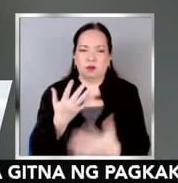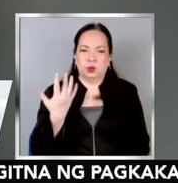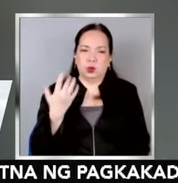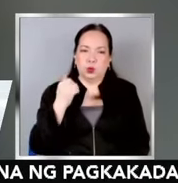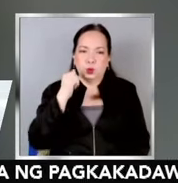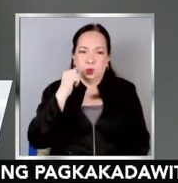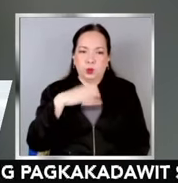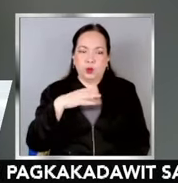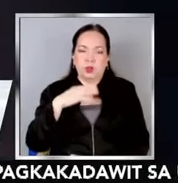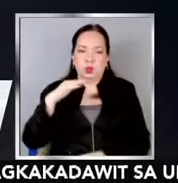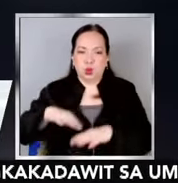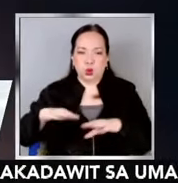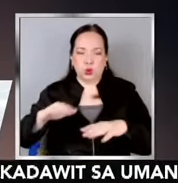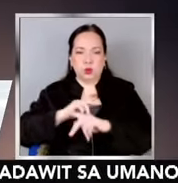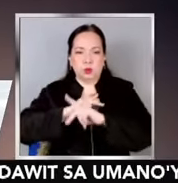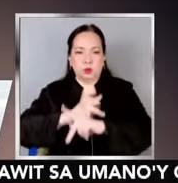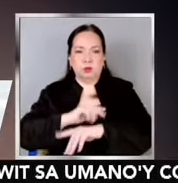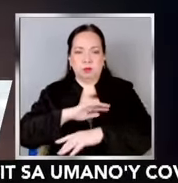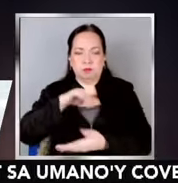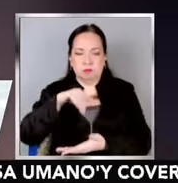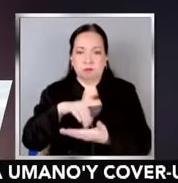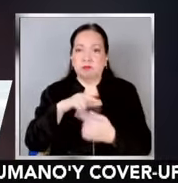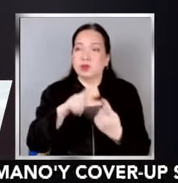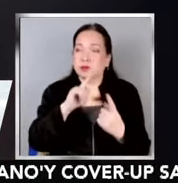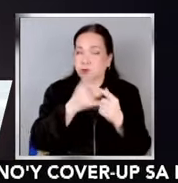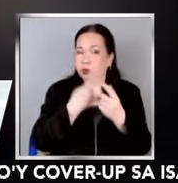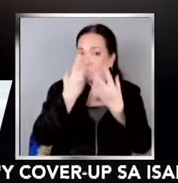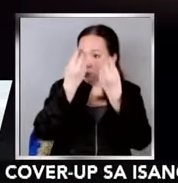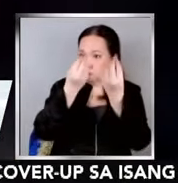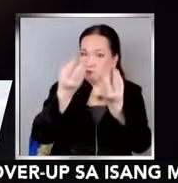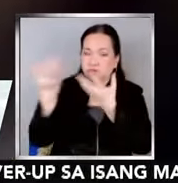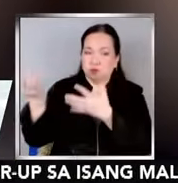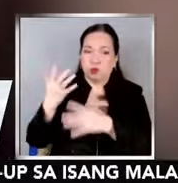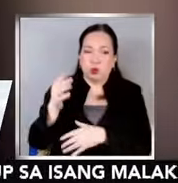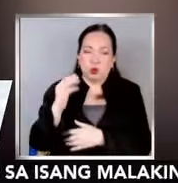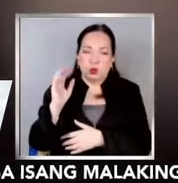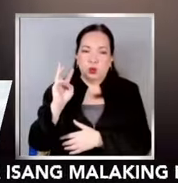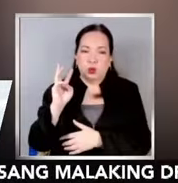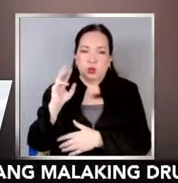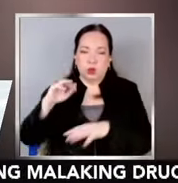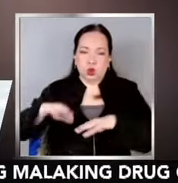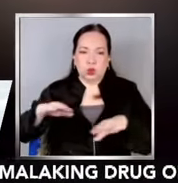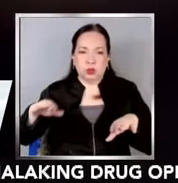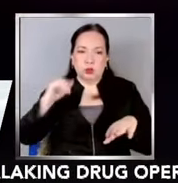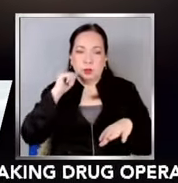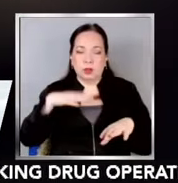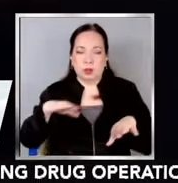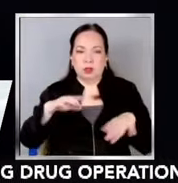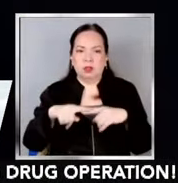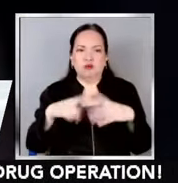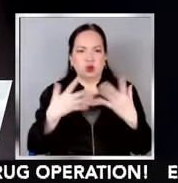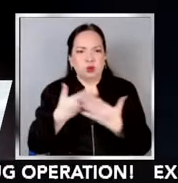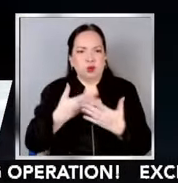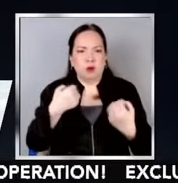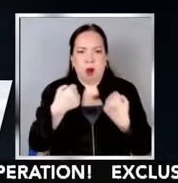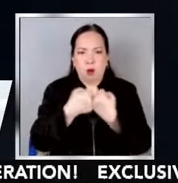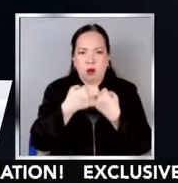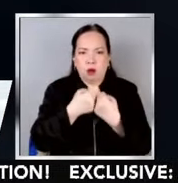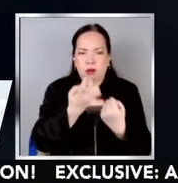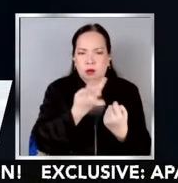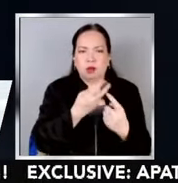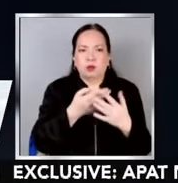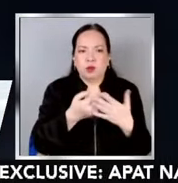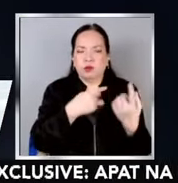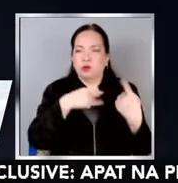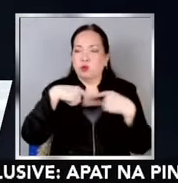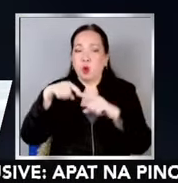base sa paunang kwento niya sa PNP Women and Children's Desk sa Kidapawan, nag-away na ang dalawa bago pumunta ang biktima sa party ng isang